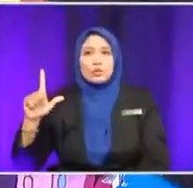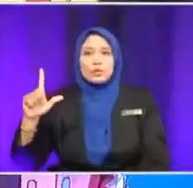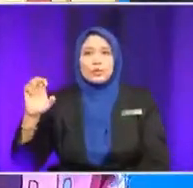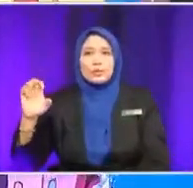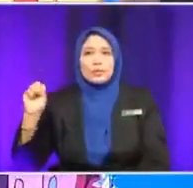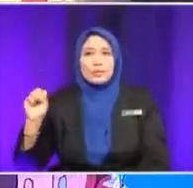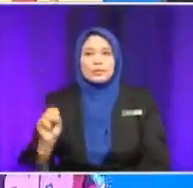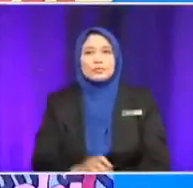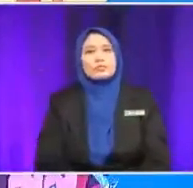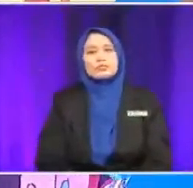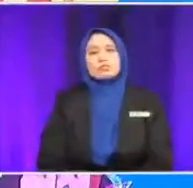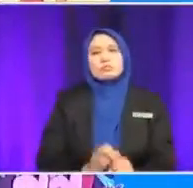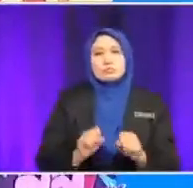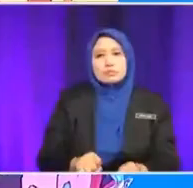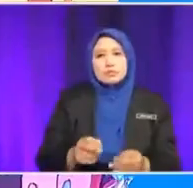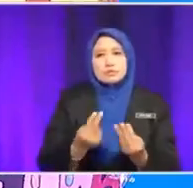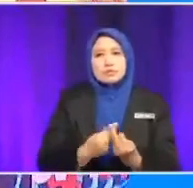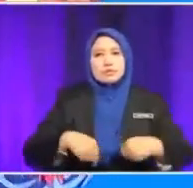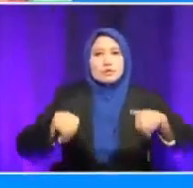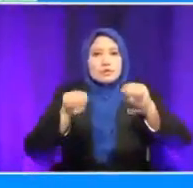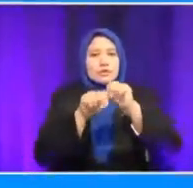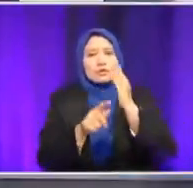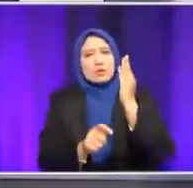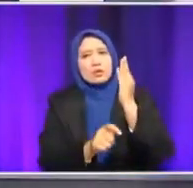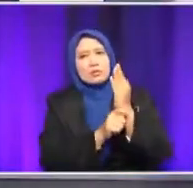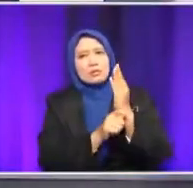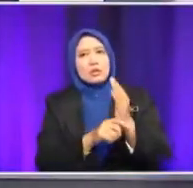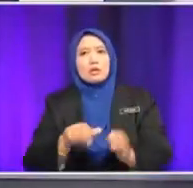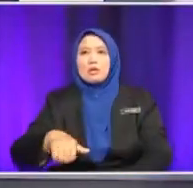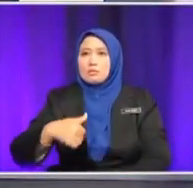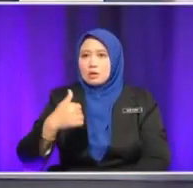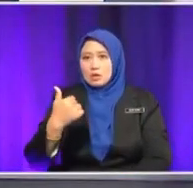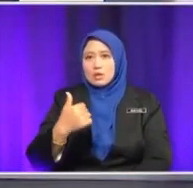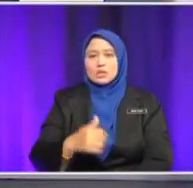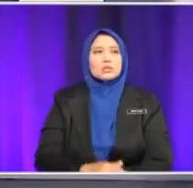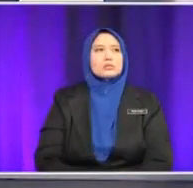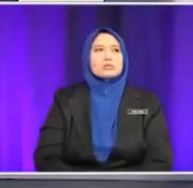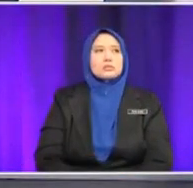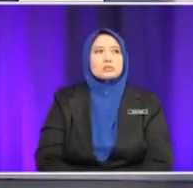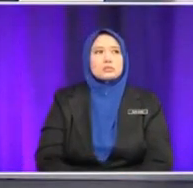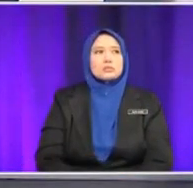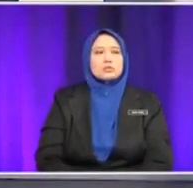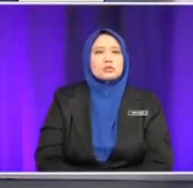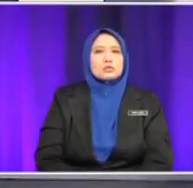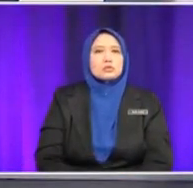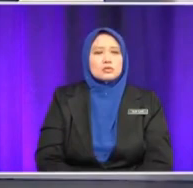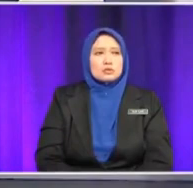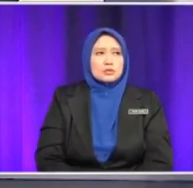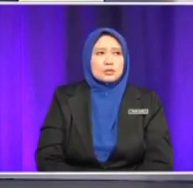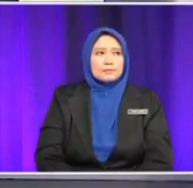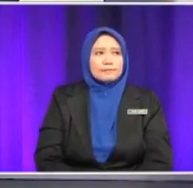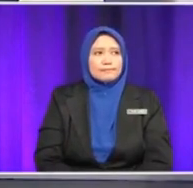jadi nilai nilai tambah biasanya menilai Nah kalau inilah salah satulah kalian masuk eee program